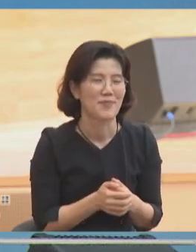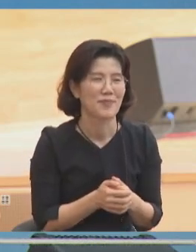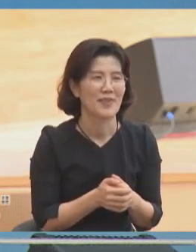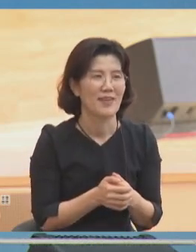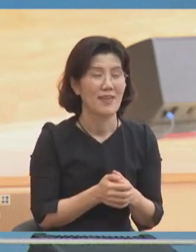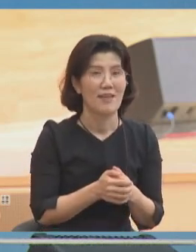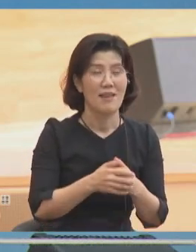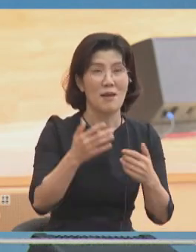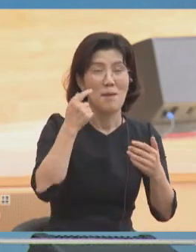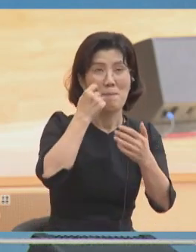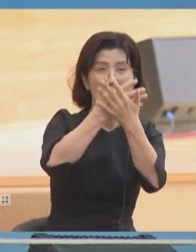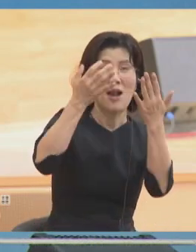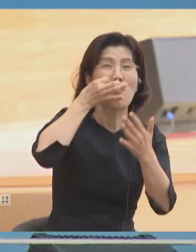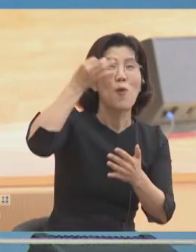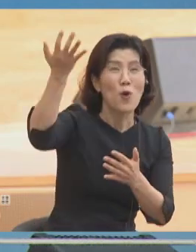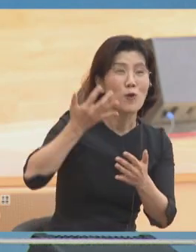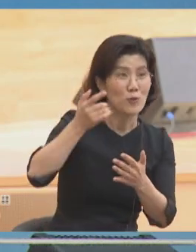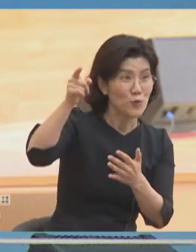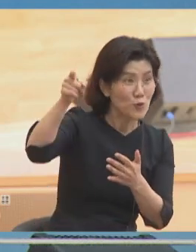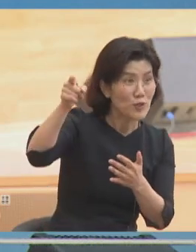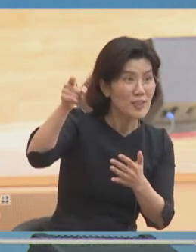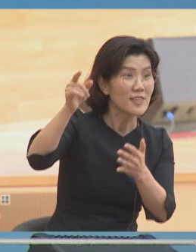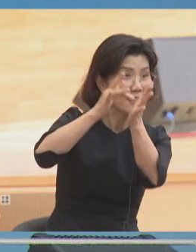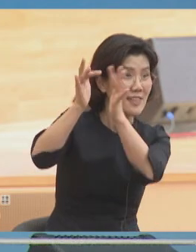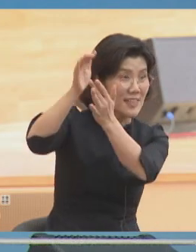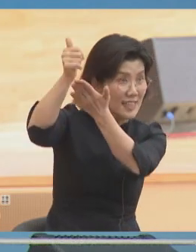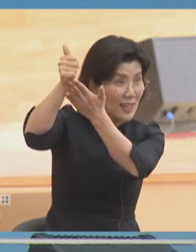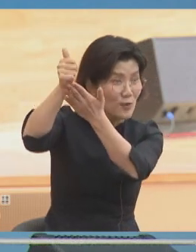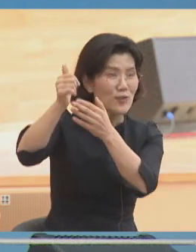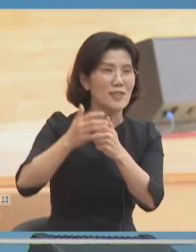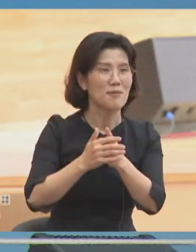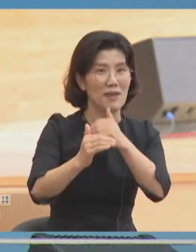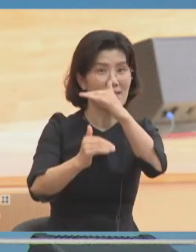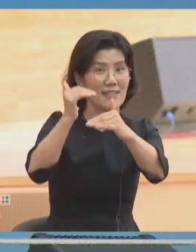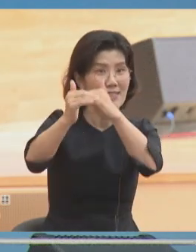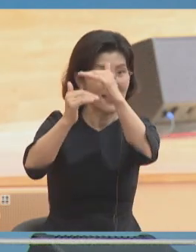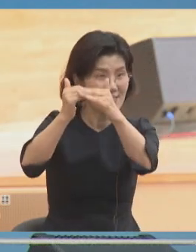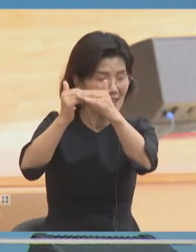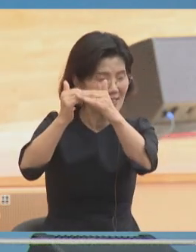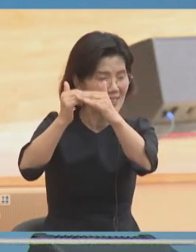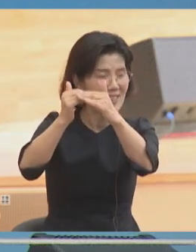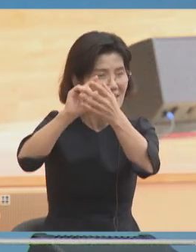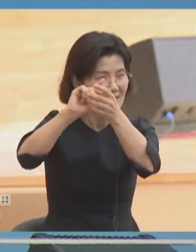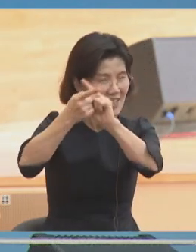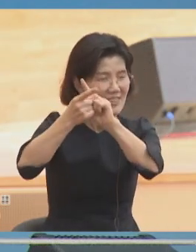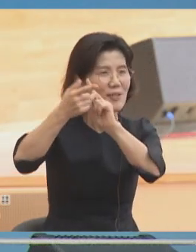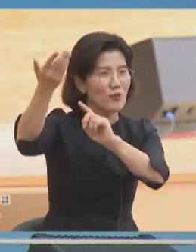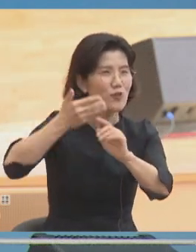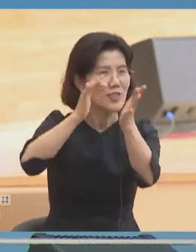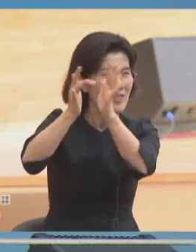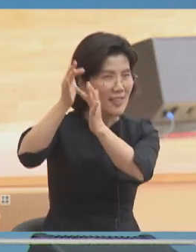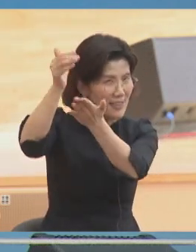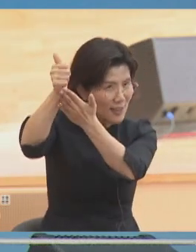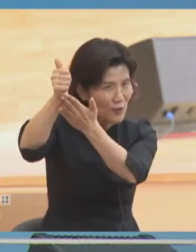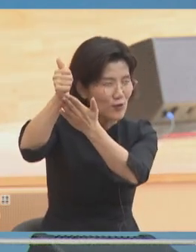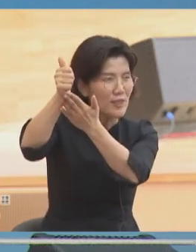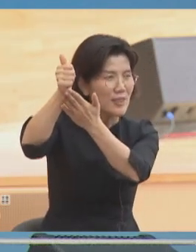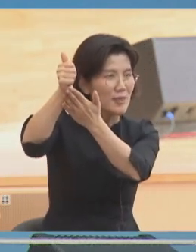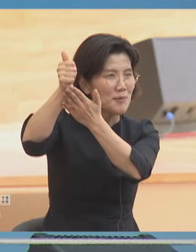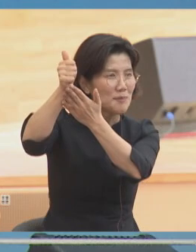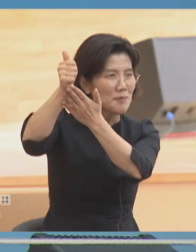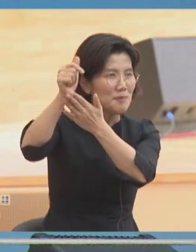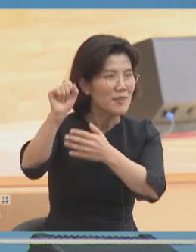보이시는 그 예수님 오늘 야곱이 본 것처럼 사작 달이 되시는 예수님을 오늘이 시간 만나 하나님과 연결되고 하나가 되는 그런